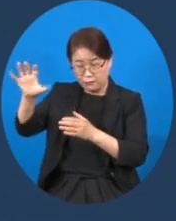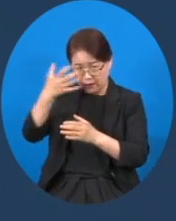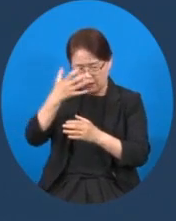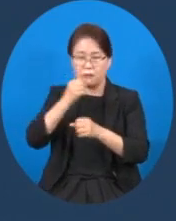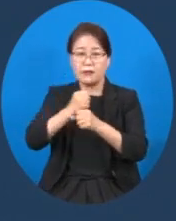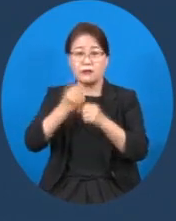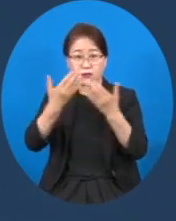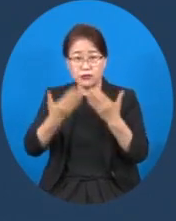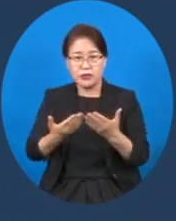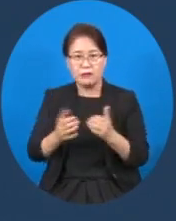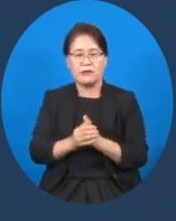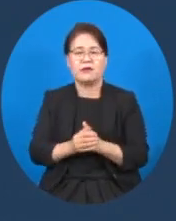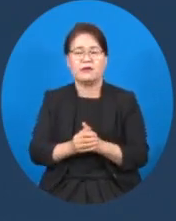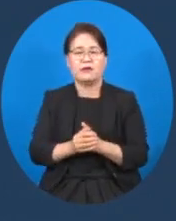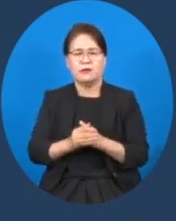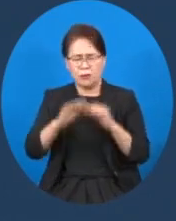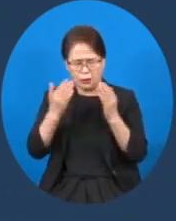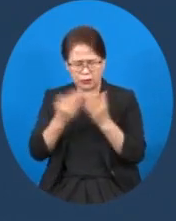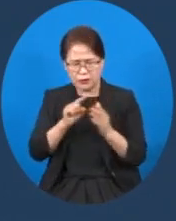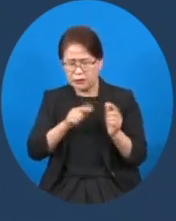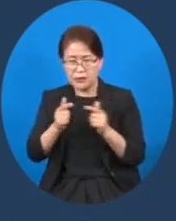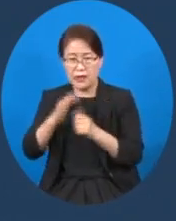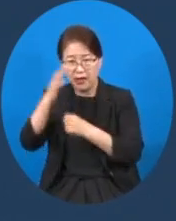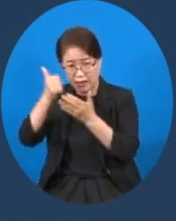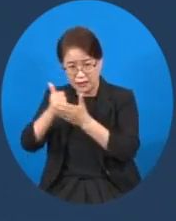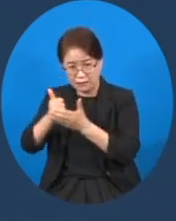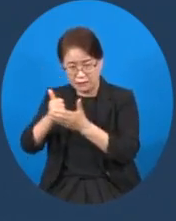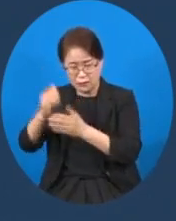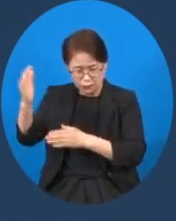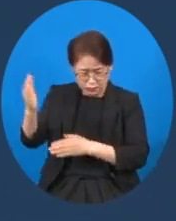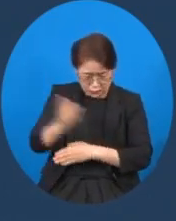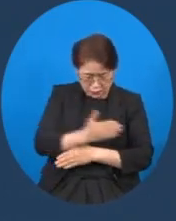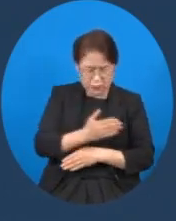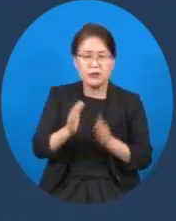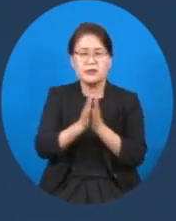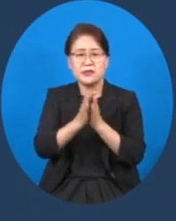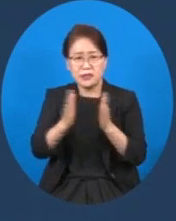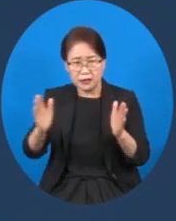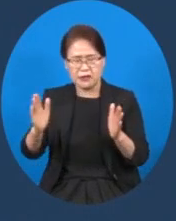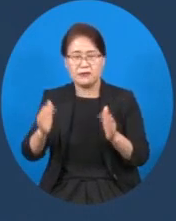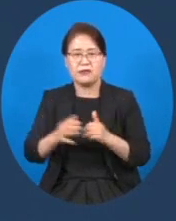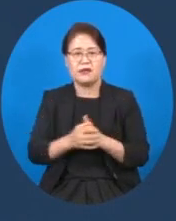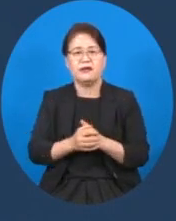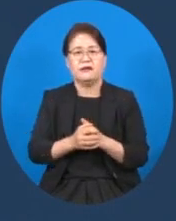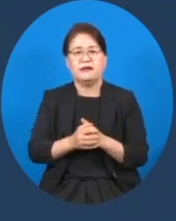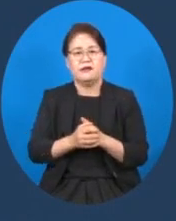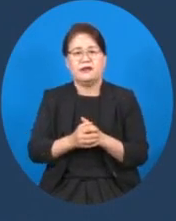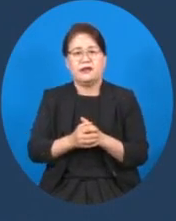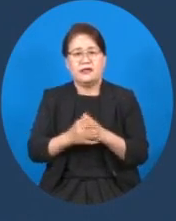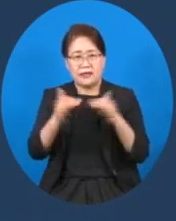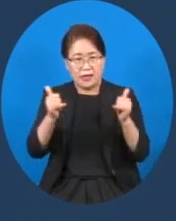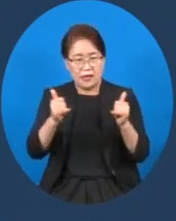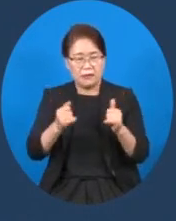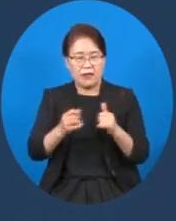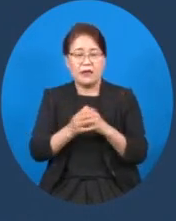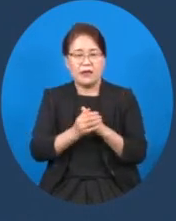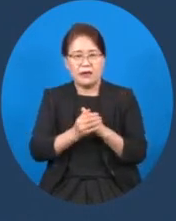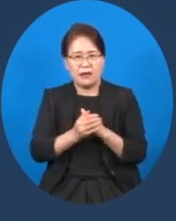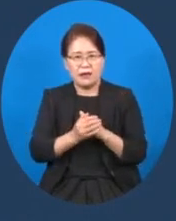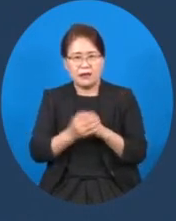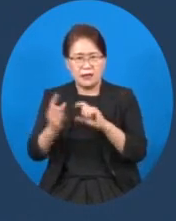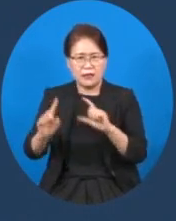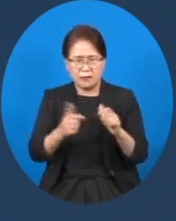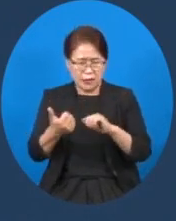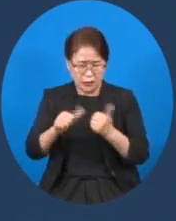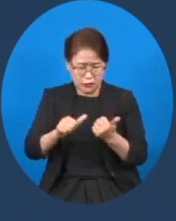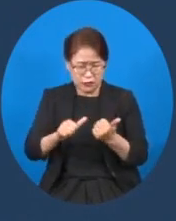것이 하나님께로부터 왔습니다. 자연의 법칙과 원리도 하나님께로부터 왔습니다. 인간의 생사하복을 주장하시는